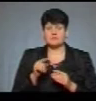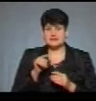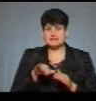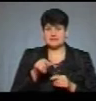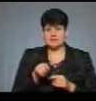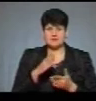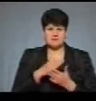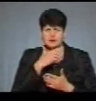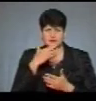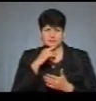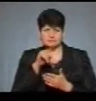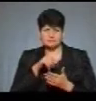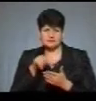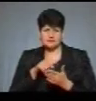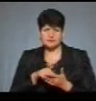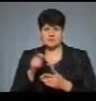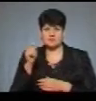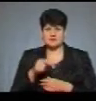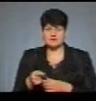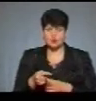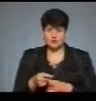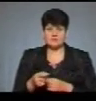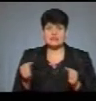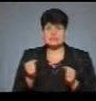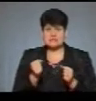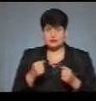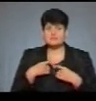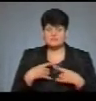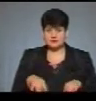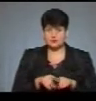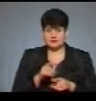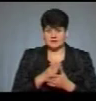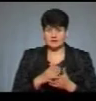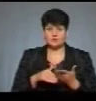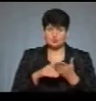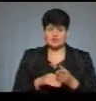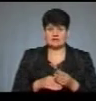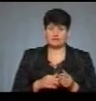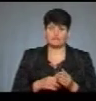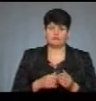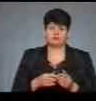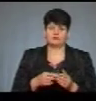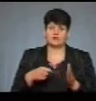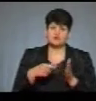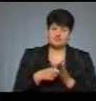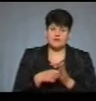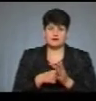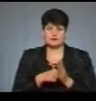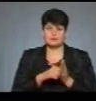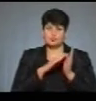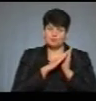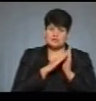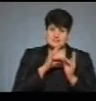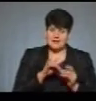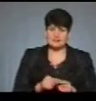велику кількість западів на приїзд у Тернопіль, безпосередньо і на зимові свята, допомогти в поселенні, в харчуванні, в